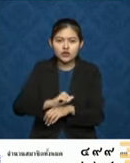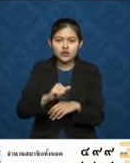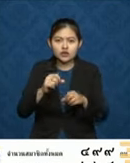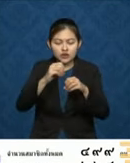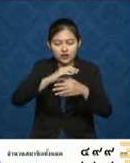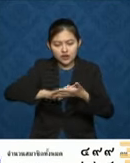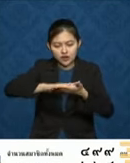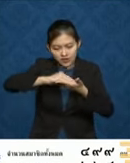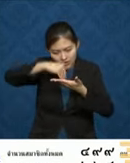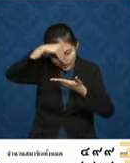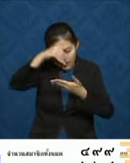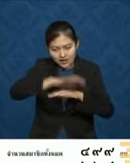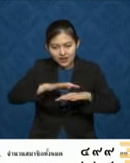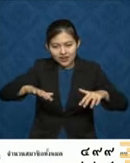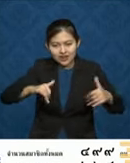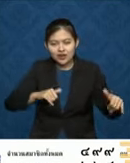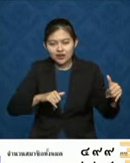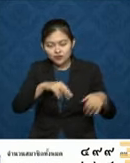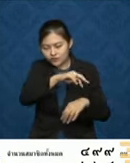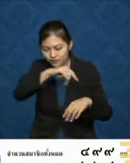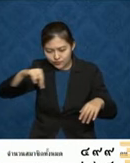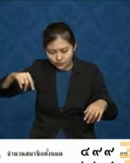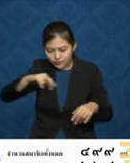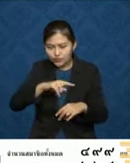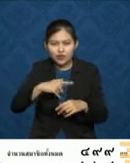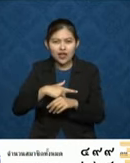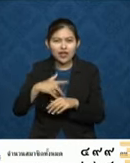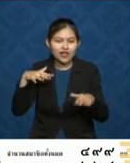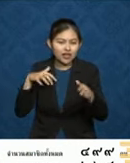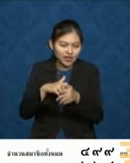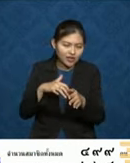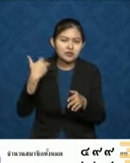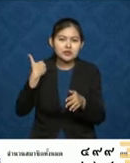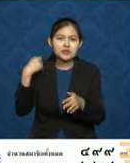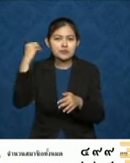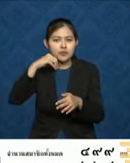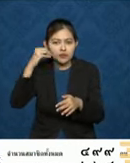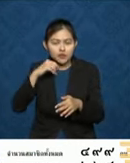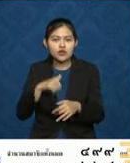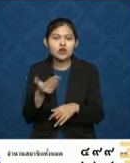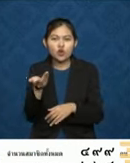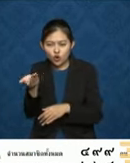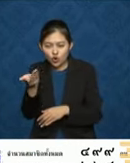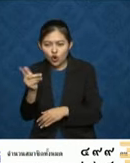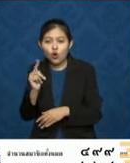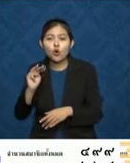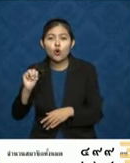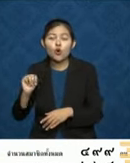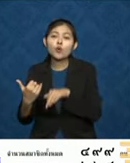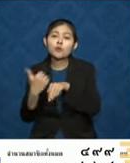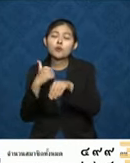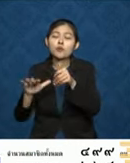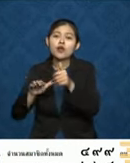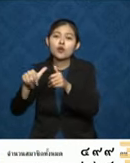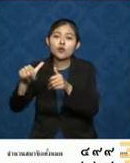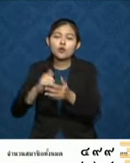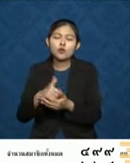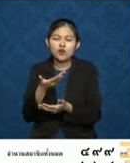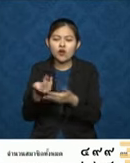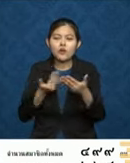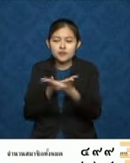ถนนจำนวนมากซึ่งเกิดอุบัติเหตุบ่อยเช่นกันค่ะจึงขอความอนุเคราะห์กรมทางหลวงนะคะหรือหน่วยงานที่เกี่ยวข้อง